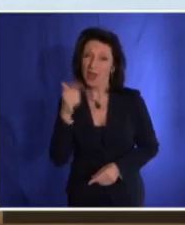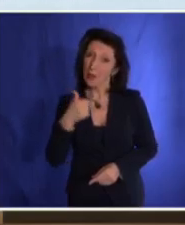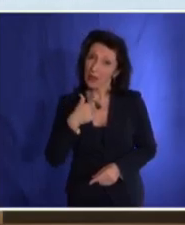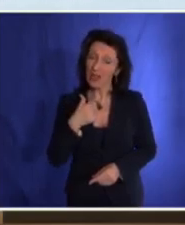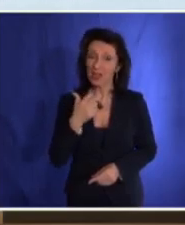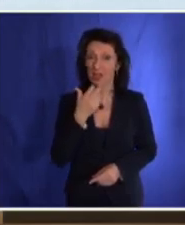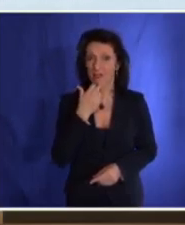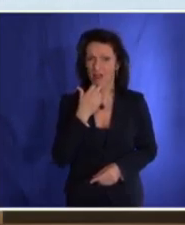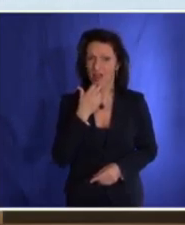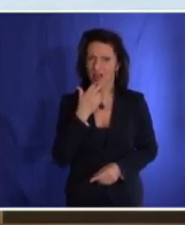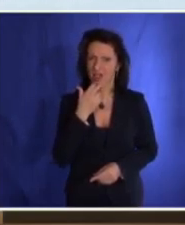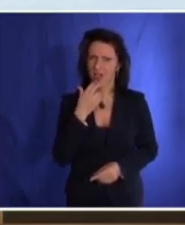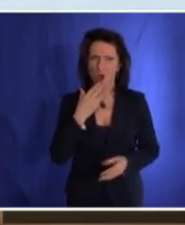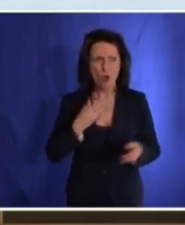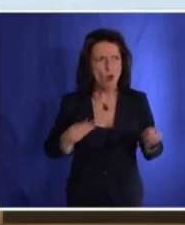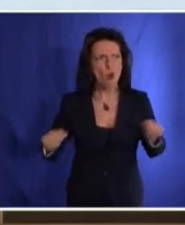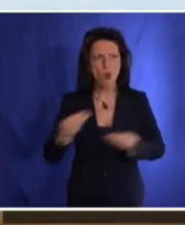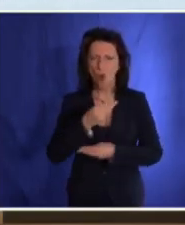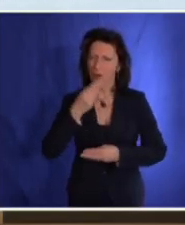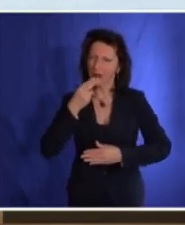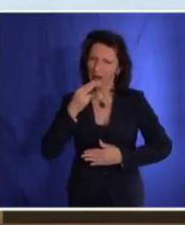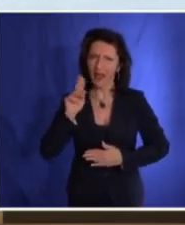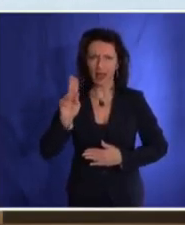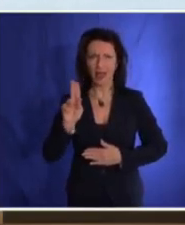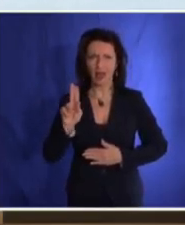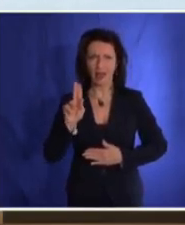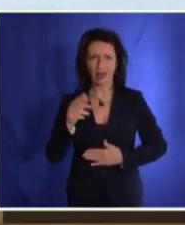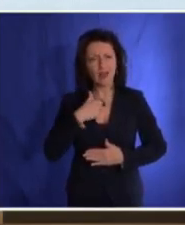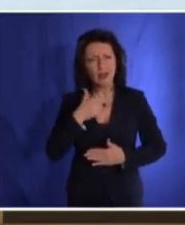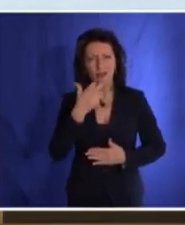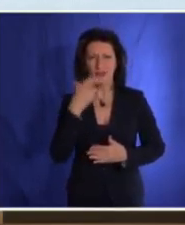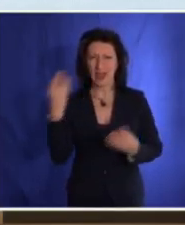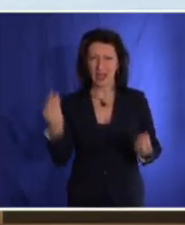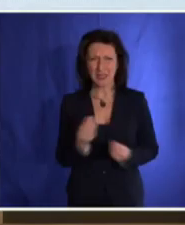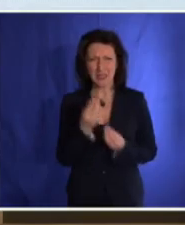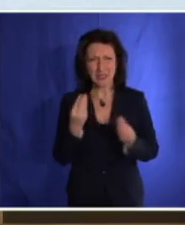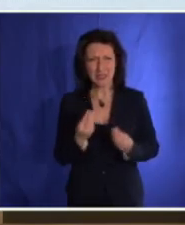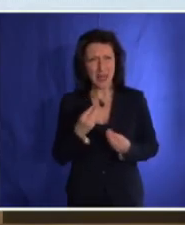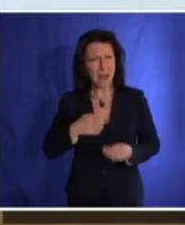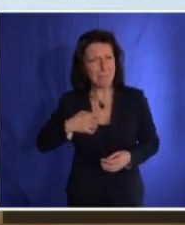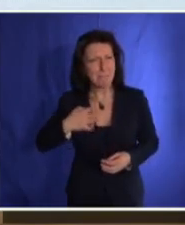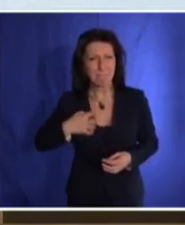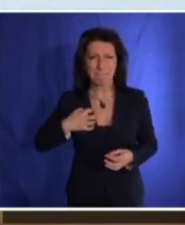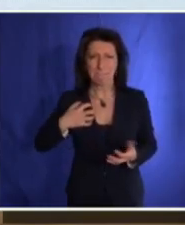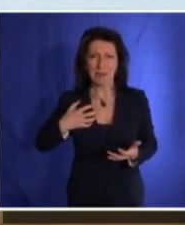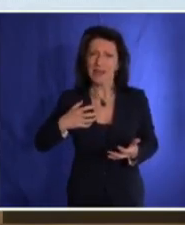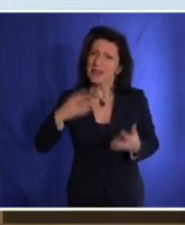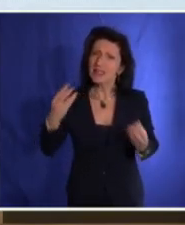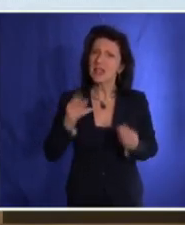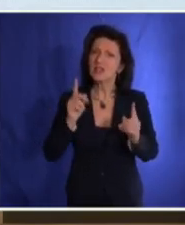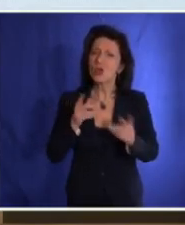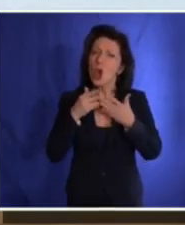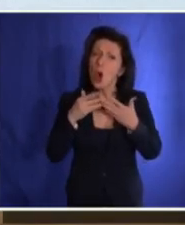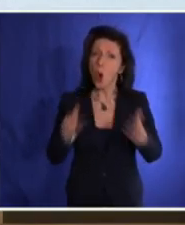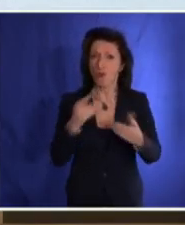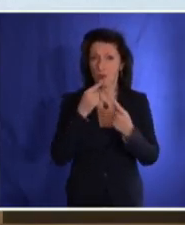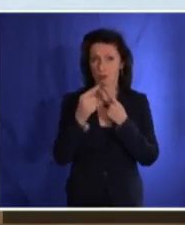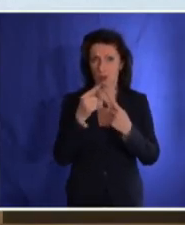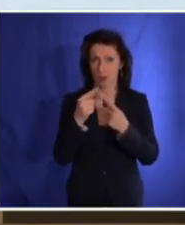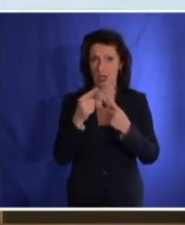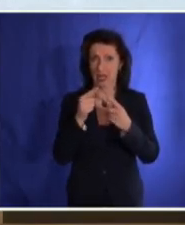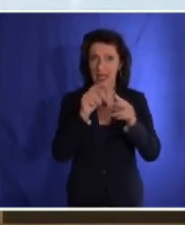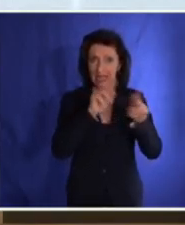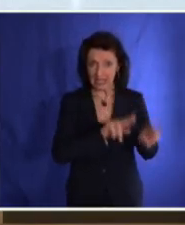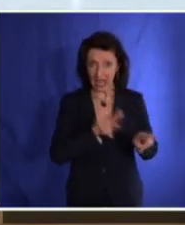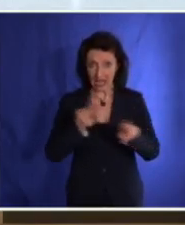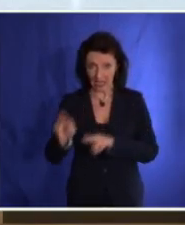Dinge, die uns ärgern, die uns bewegen, dass wir die offen ansprechen. Denn Gerechtigkeit beginnt